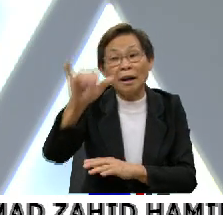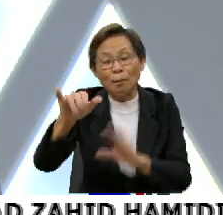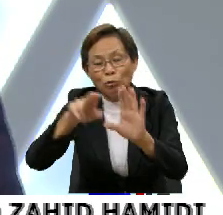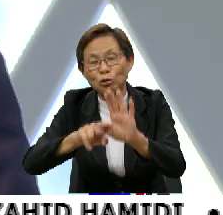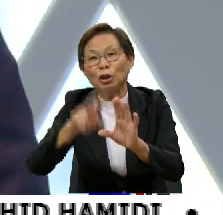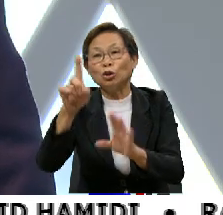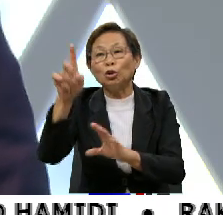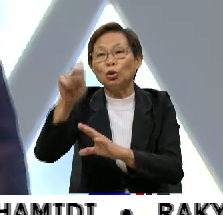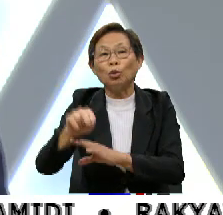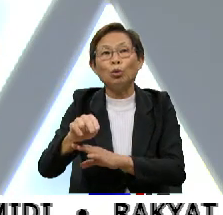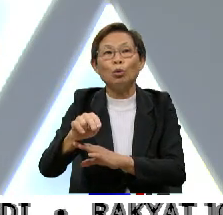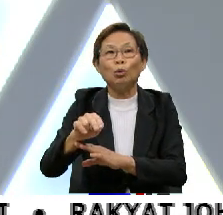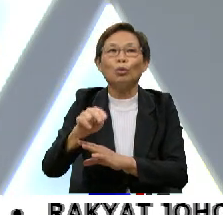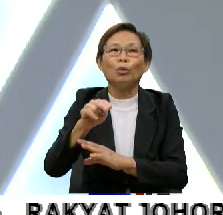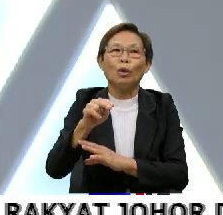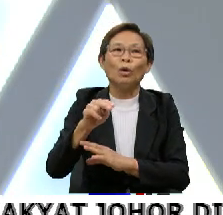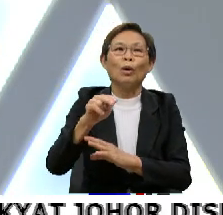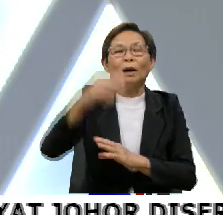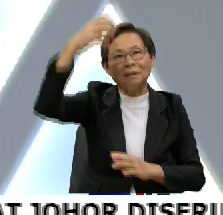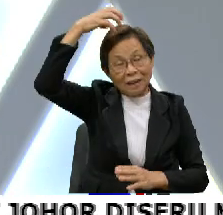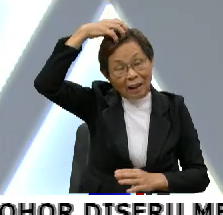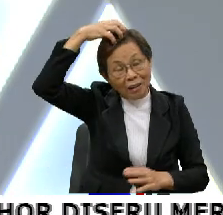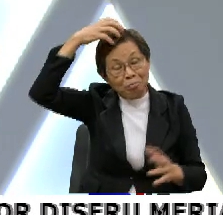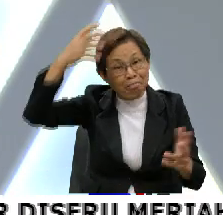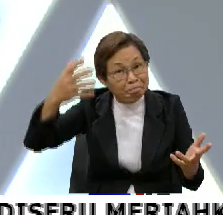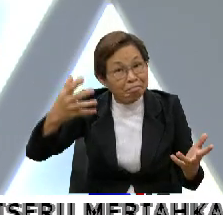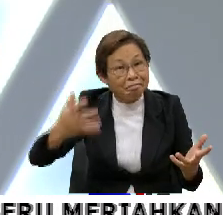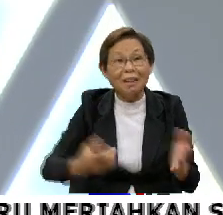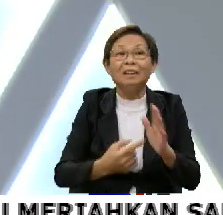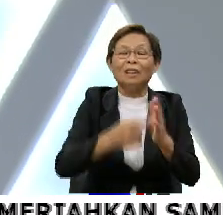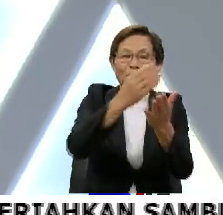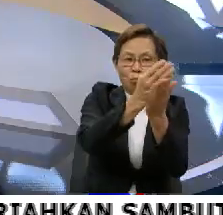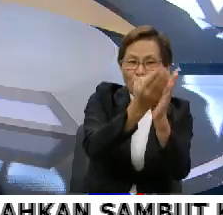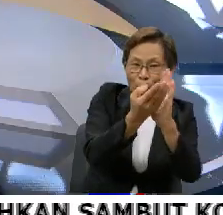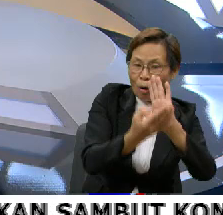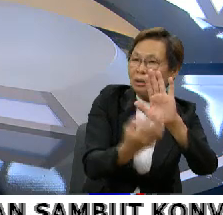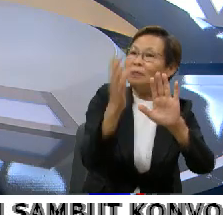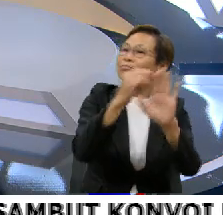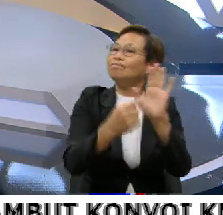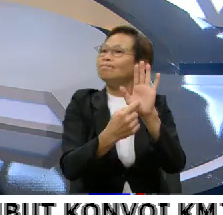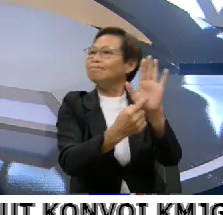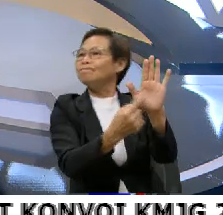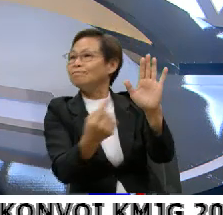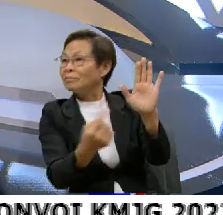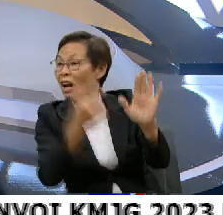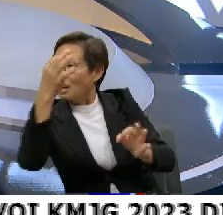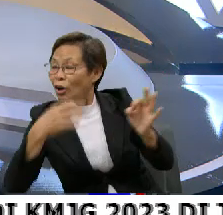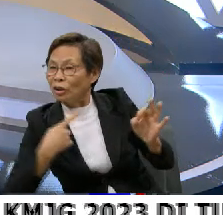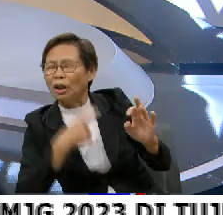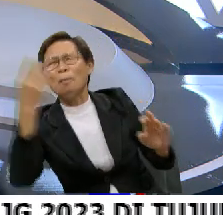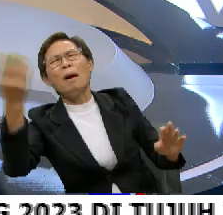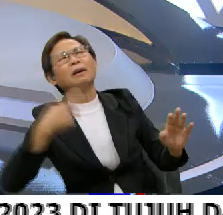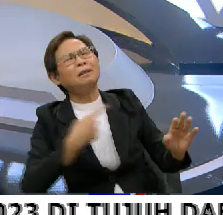kursi dewan undangan negeri di negeri selango jadi ini merupakan satu pecahan gambaran di mana Kalau kita lihat